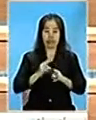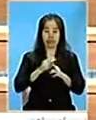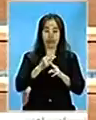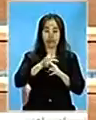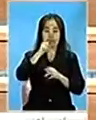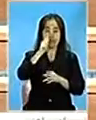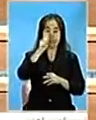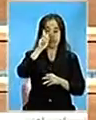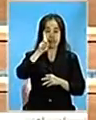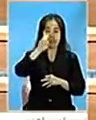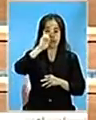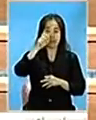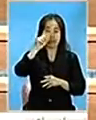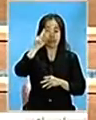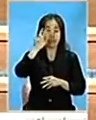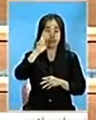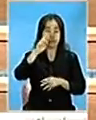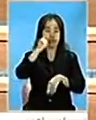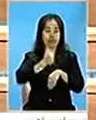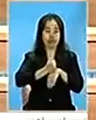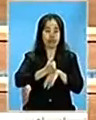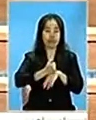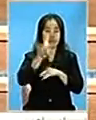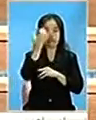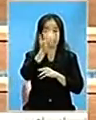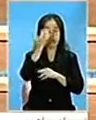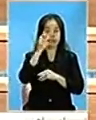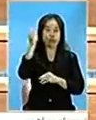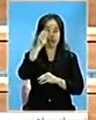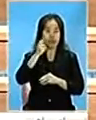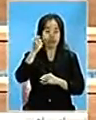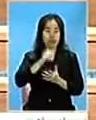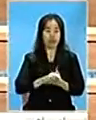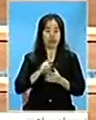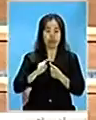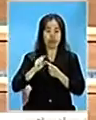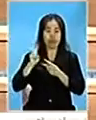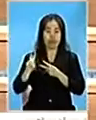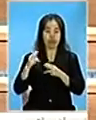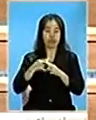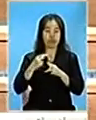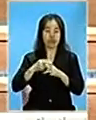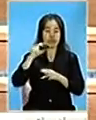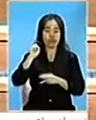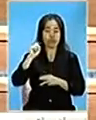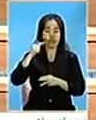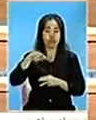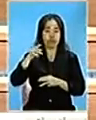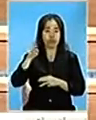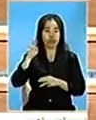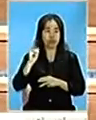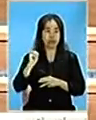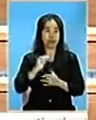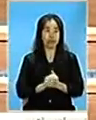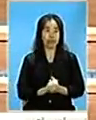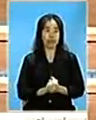เพียงเกตผู้อำนวยการสถานีโทรทัศน์เอเชียอัปเดตท่านที่2คือท่านสุธรรมแสงปทุมรุ่นพี่ที่รัก